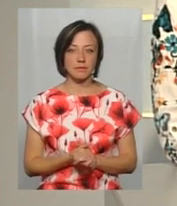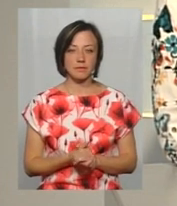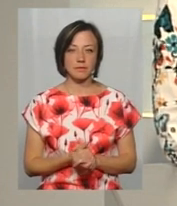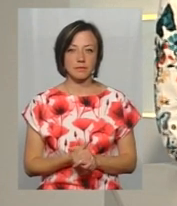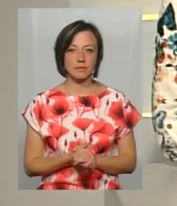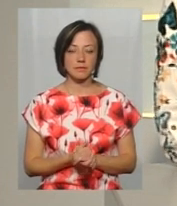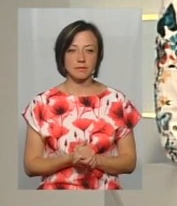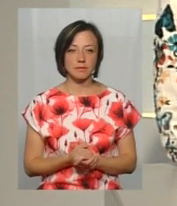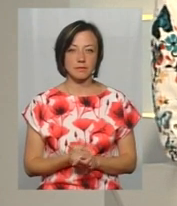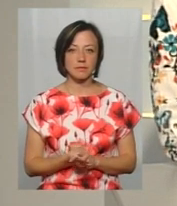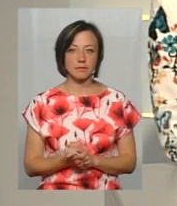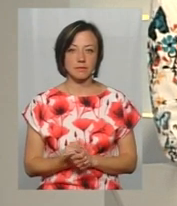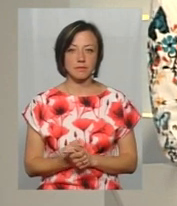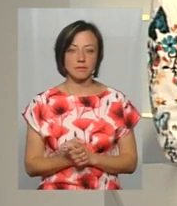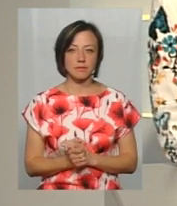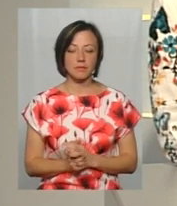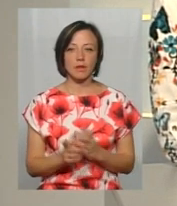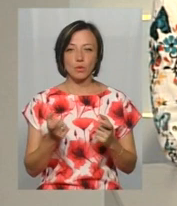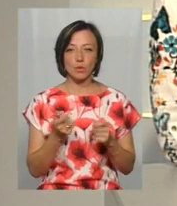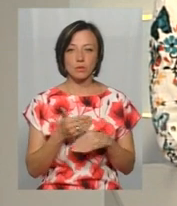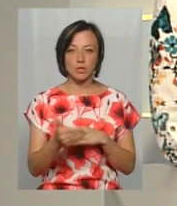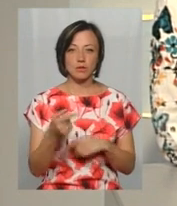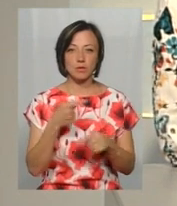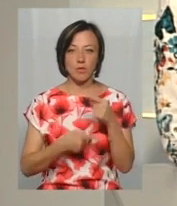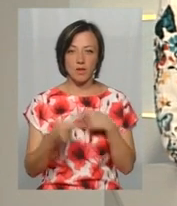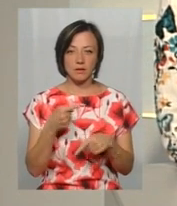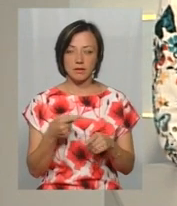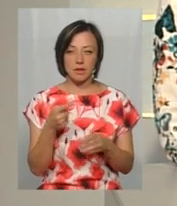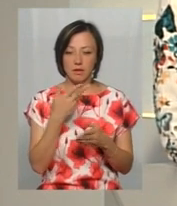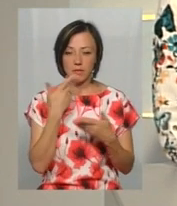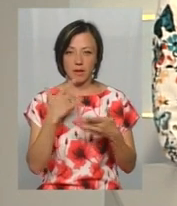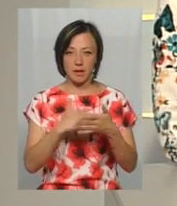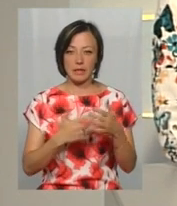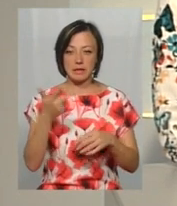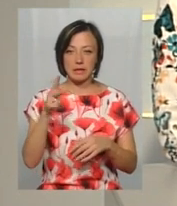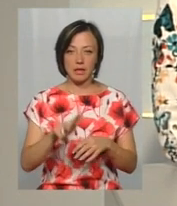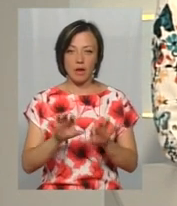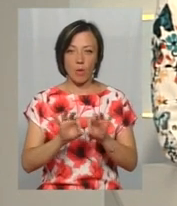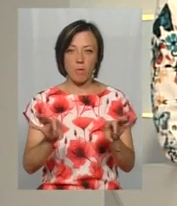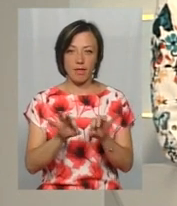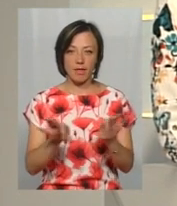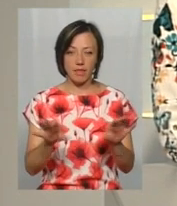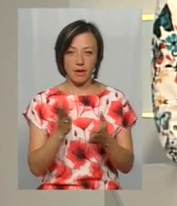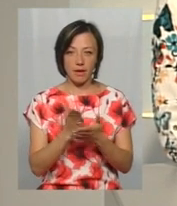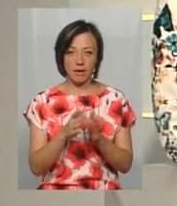щодо пресування. Ми трошечки пізніше повернемось, тому що не завантажується. Бачу, що є 3 коментарі.